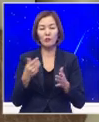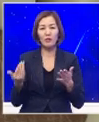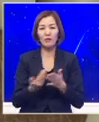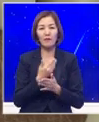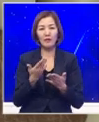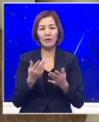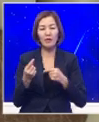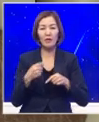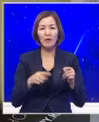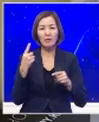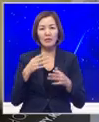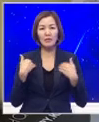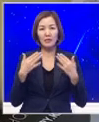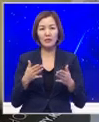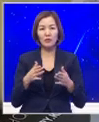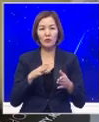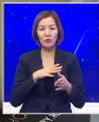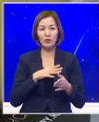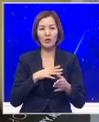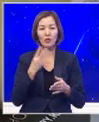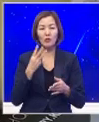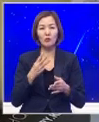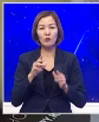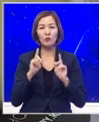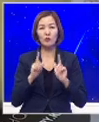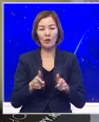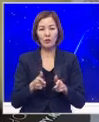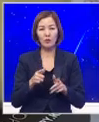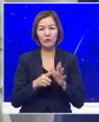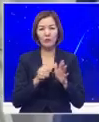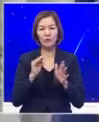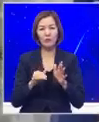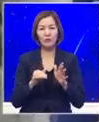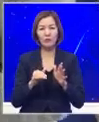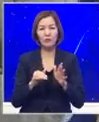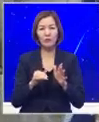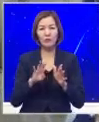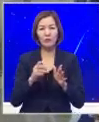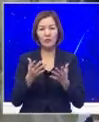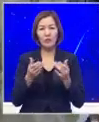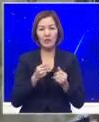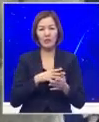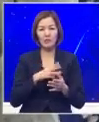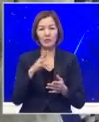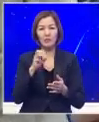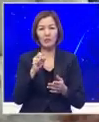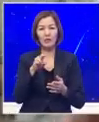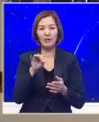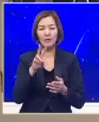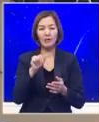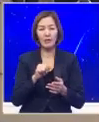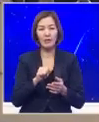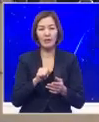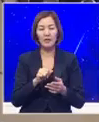инновациялық бизнес идеялар байқауына ұсынылған. Оның үшеуі мақұлданып, 700 мың теңгенің иегері атанды. Солардың бірі Мадина Өскенбаева.